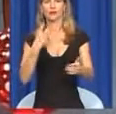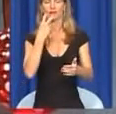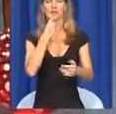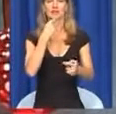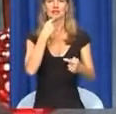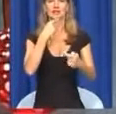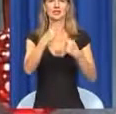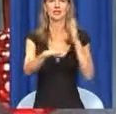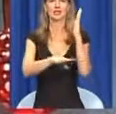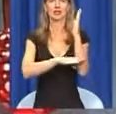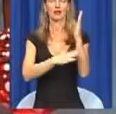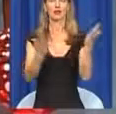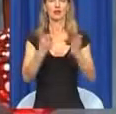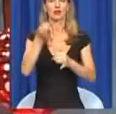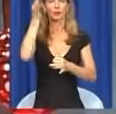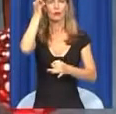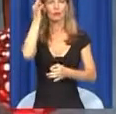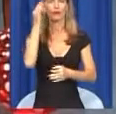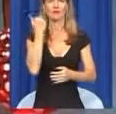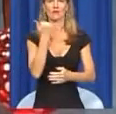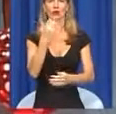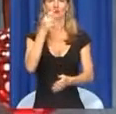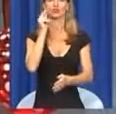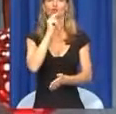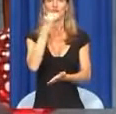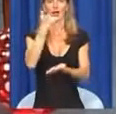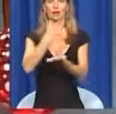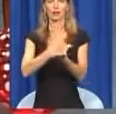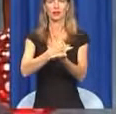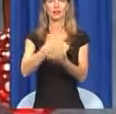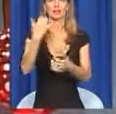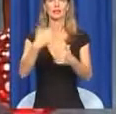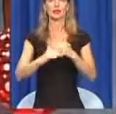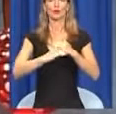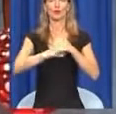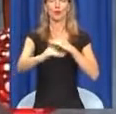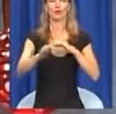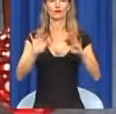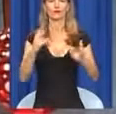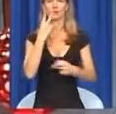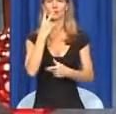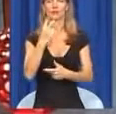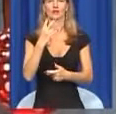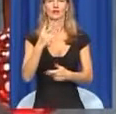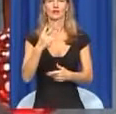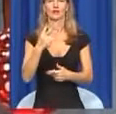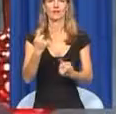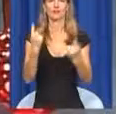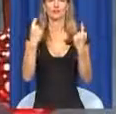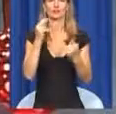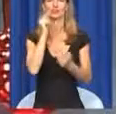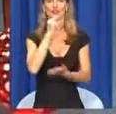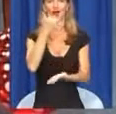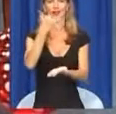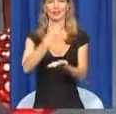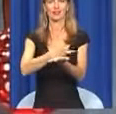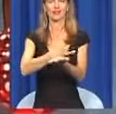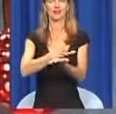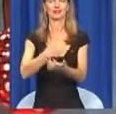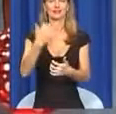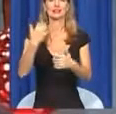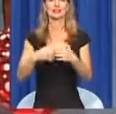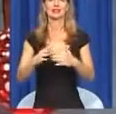здалеку таке дерево, яке нагадує вам чайник. Тобто ви йдете посеред поля, десь посеред острову, і там бачите, бац, величезний чайник. От просто